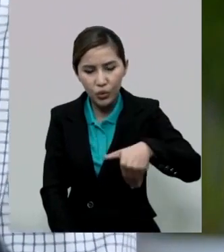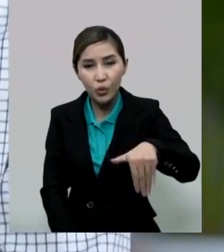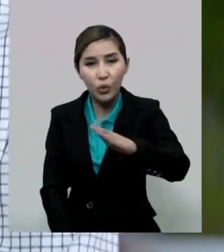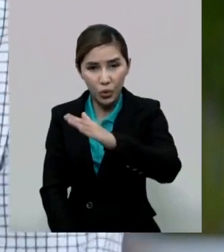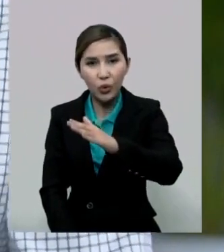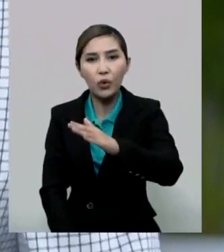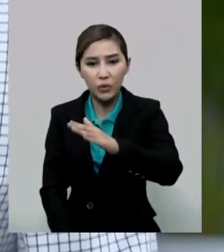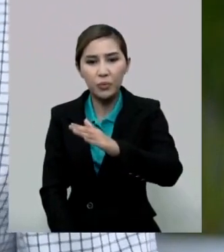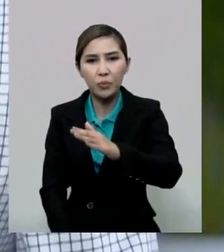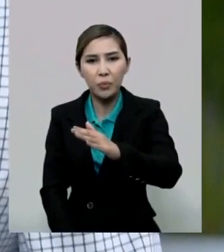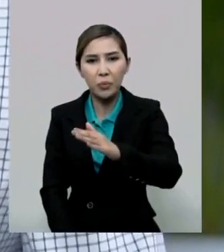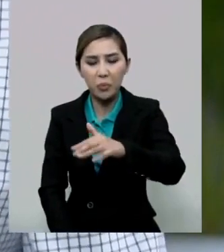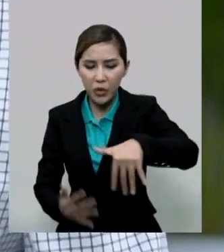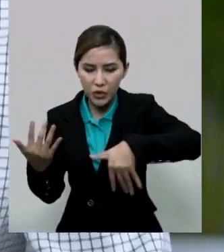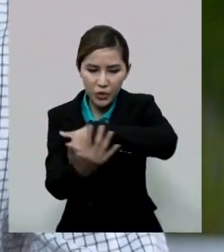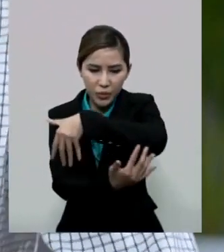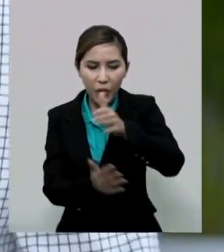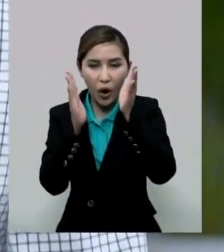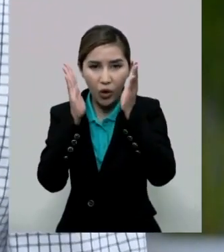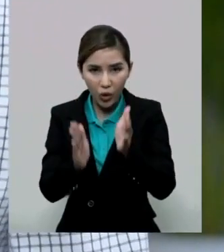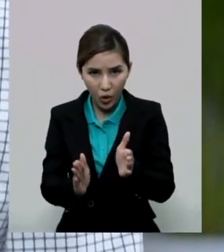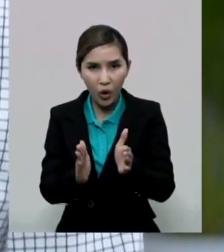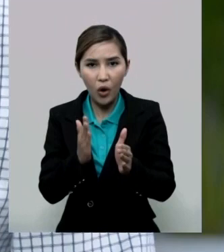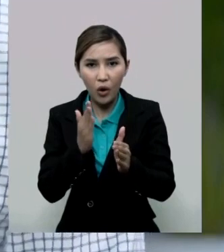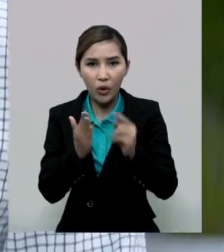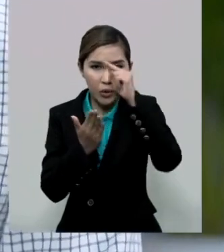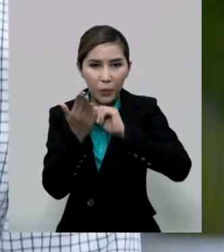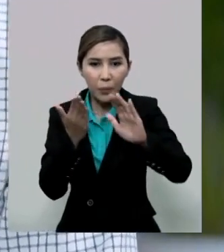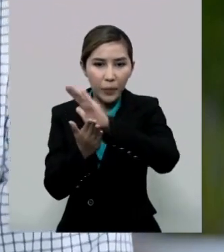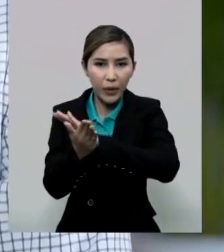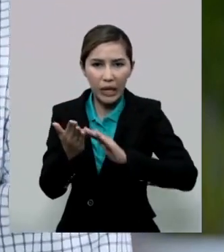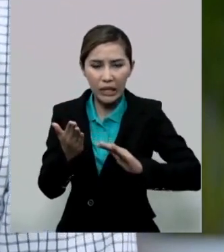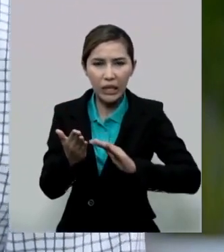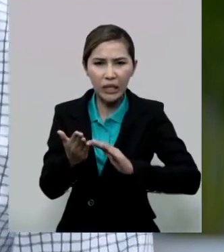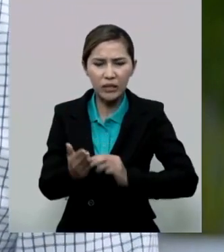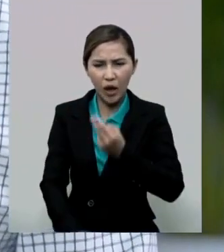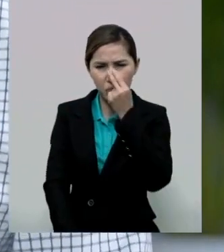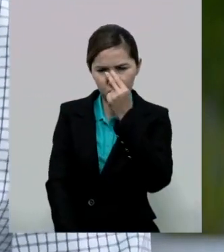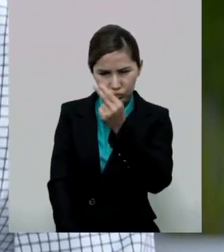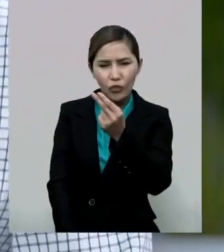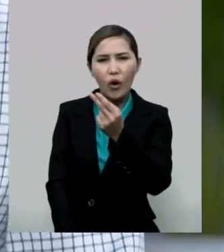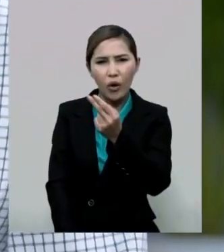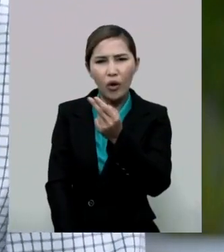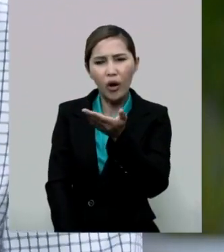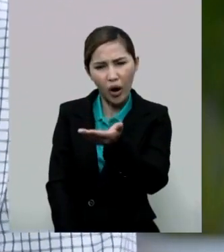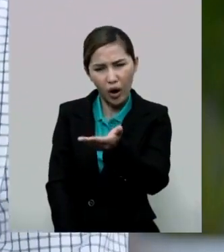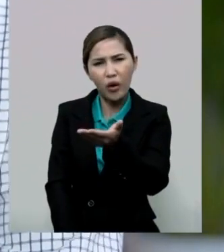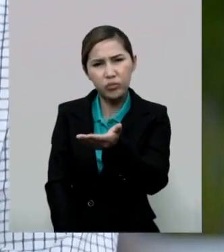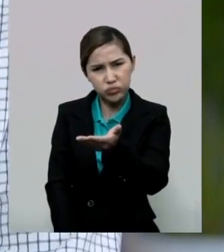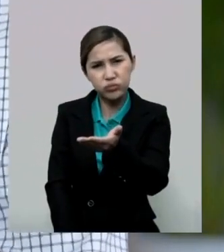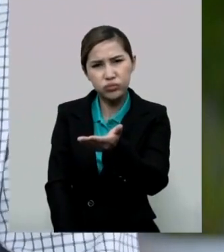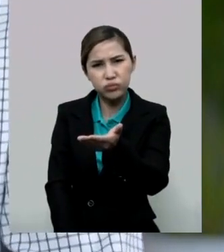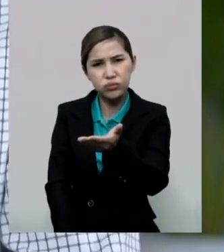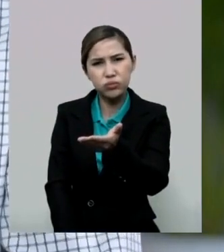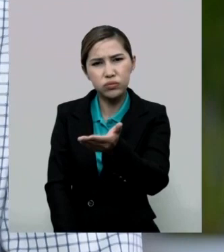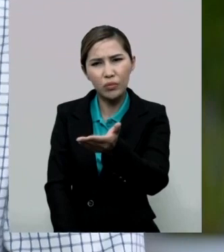องทุกคนอะเป็นทรัพยากรของประเทศแล้วใช่ครับใช่ครับคือถ้าเราแค่มองว่าเข